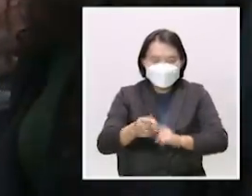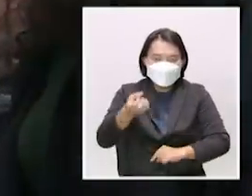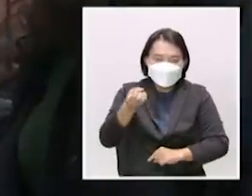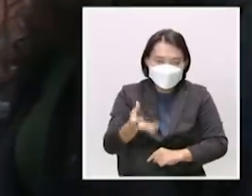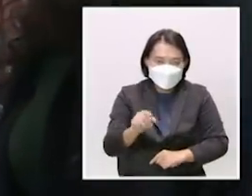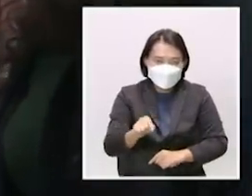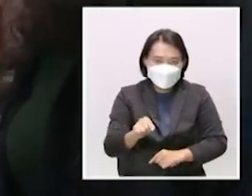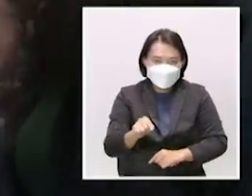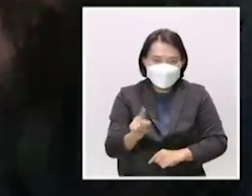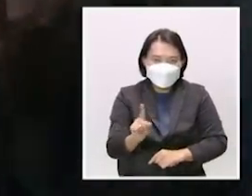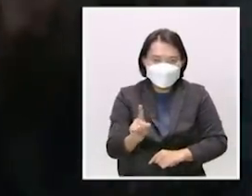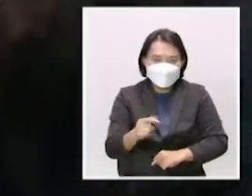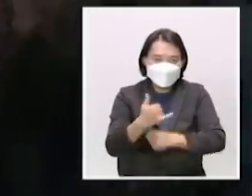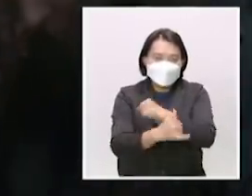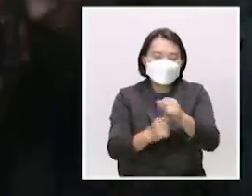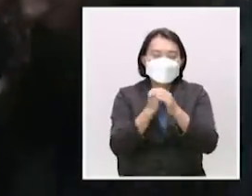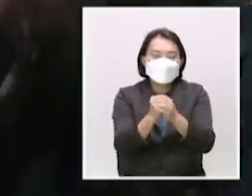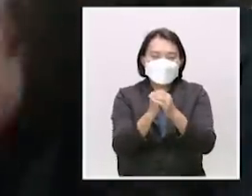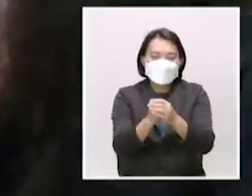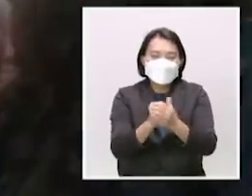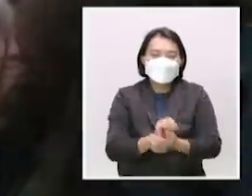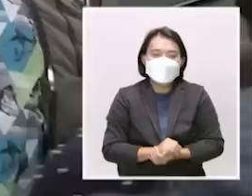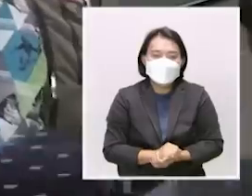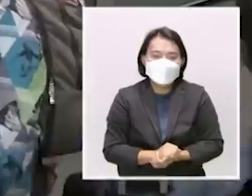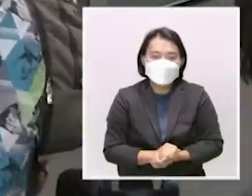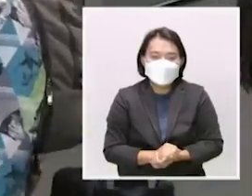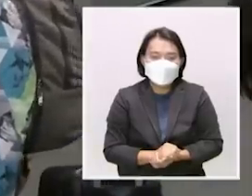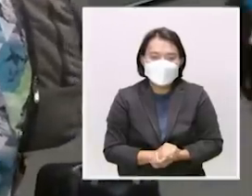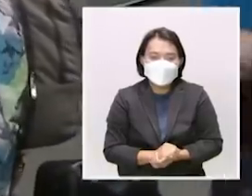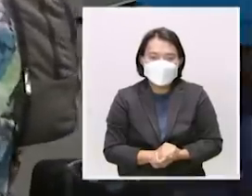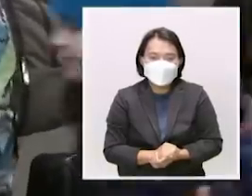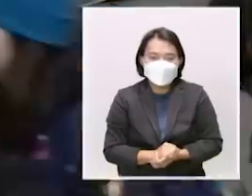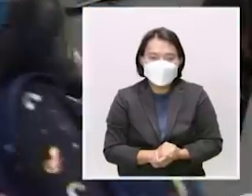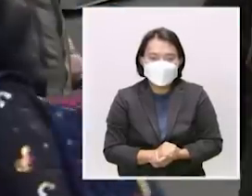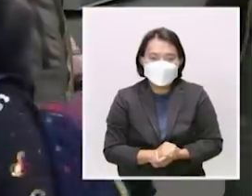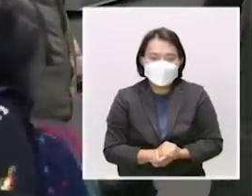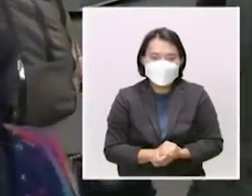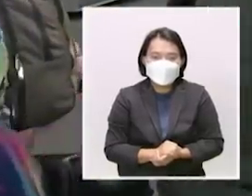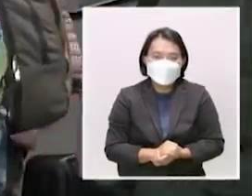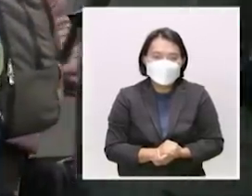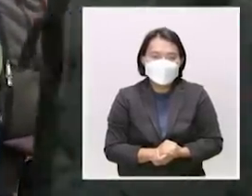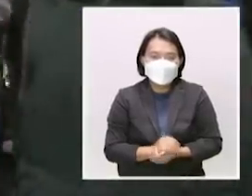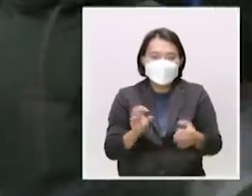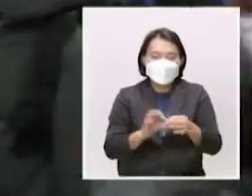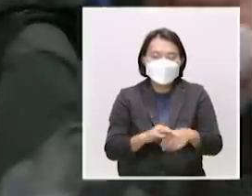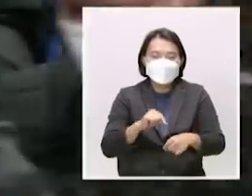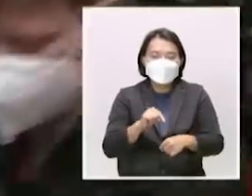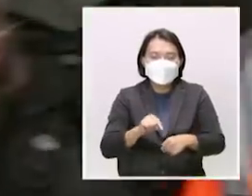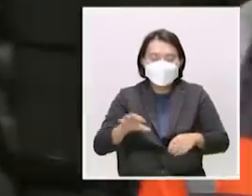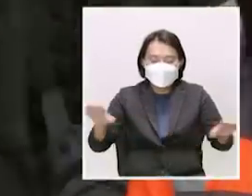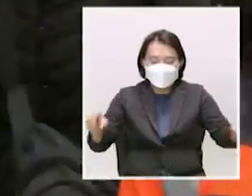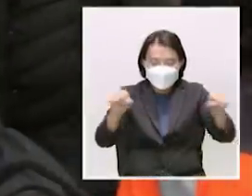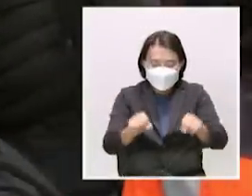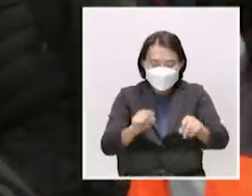มากสุดนน่าจะเป็จีน ถ้าเขาจะออกใช้อนาสตรองแล้วกพยายามนทสองไฟมา